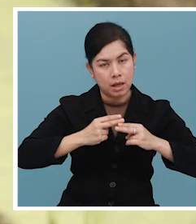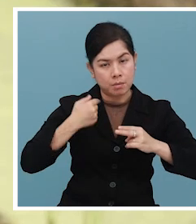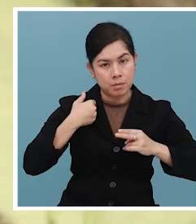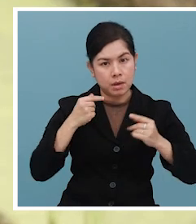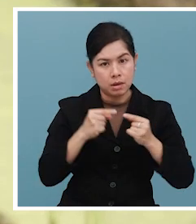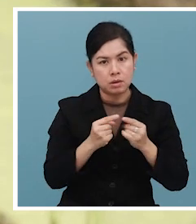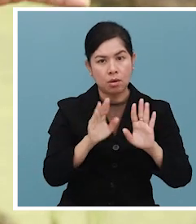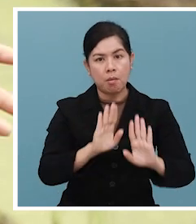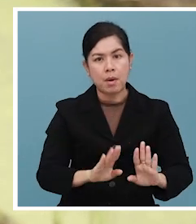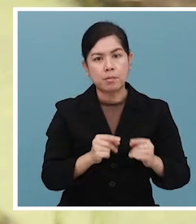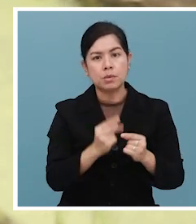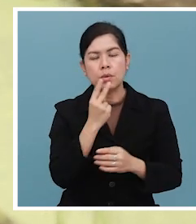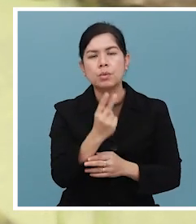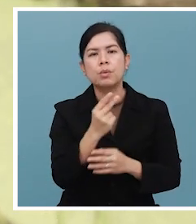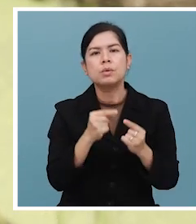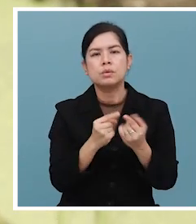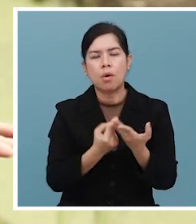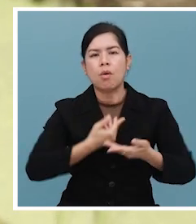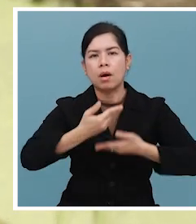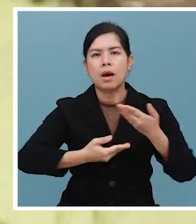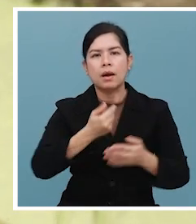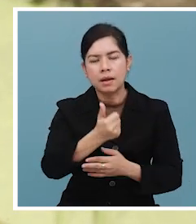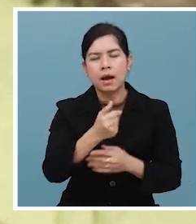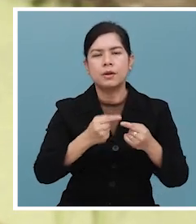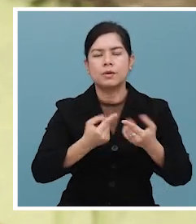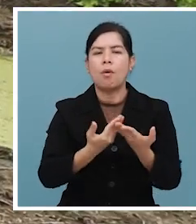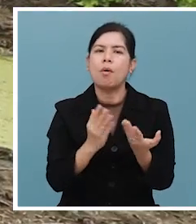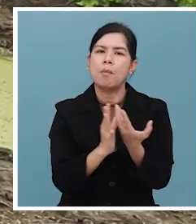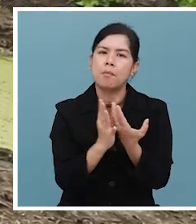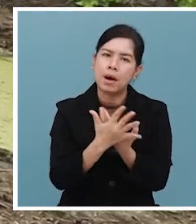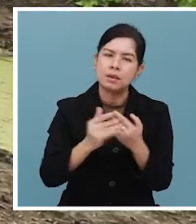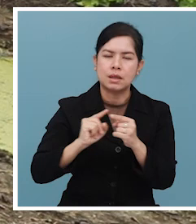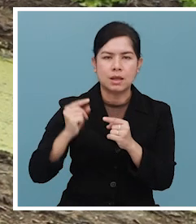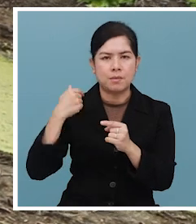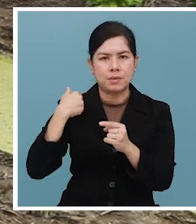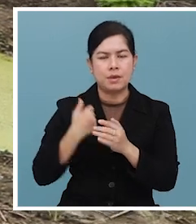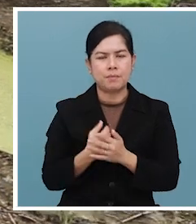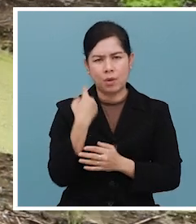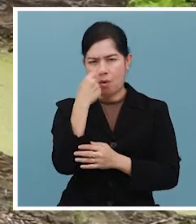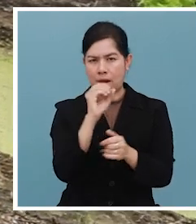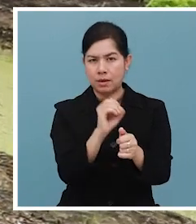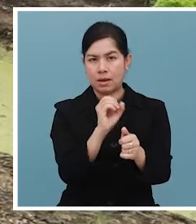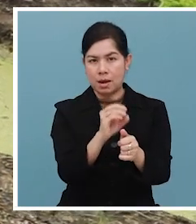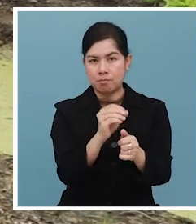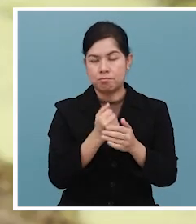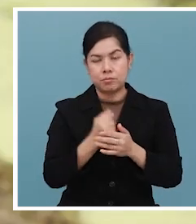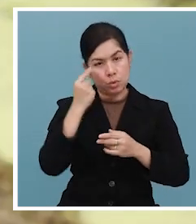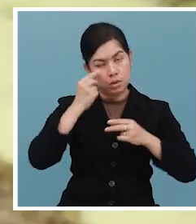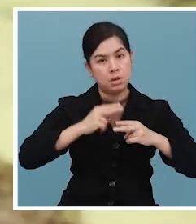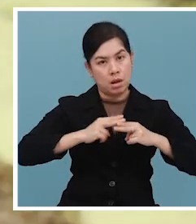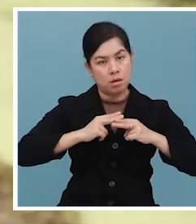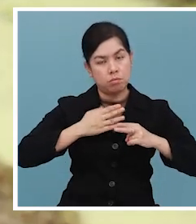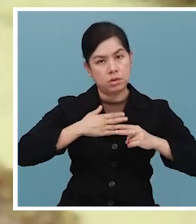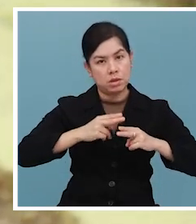ปลูกผักหอมที่มันไม่จำเป็นต้องเสี่ยงแต่เราได้ราคาอยู่แล้ว แต่ได้ราคา ใช่ ไม่อยากถามพี่จุ๋มจริงว่าใครเป็นคนมาบอกวิธีทำอย่างเงี้ย คิดเ